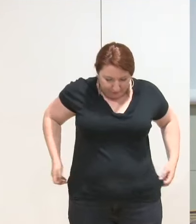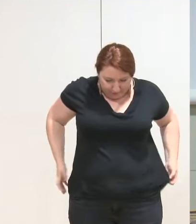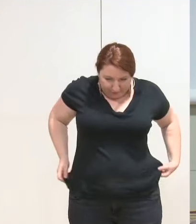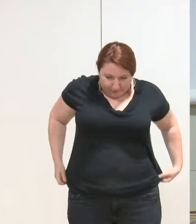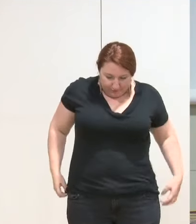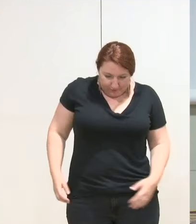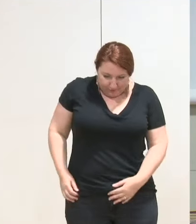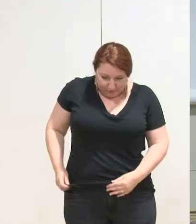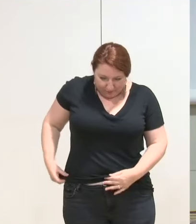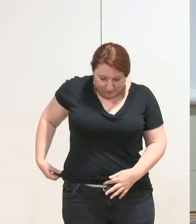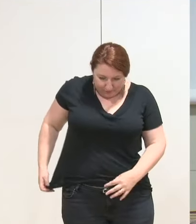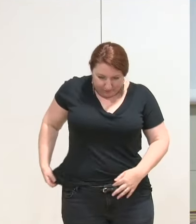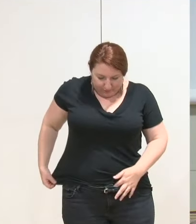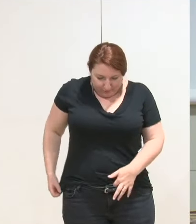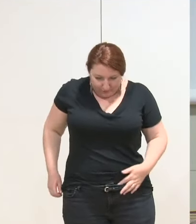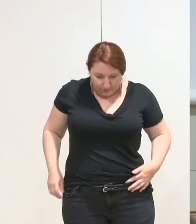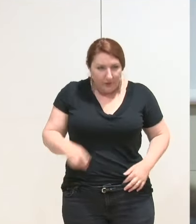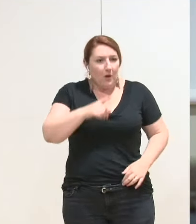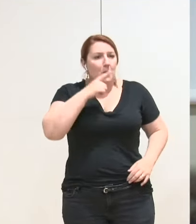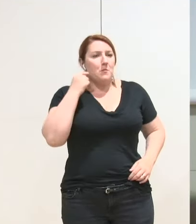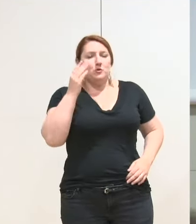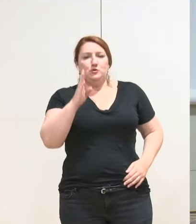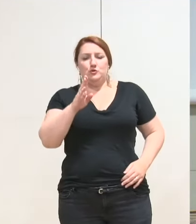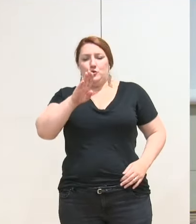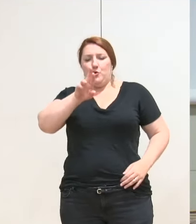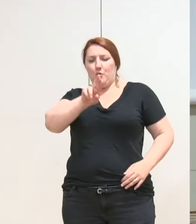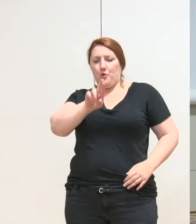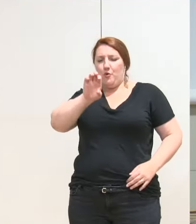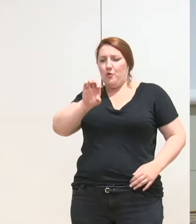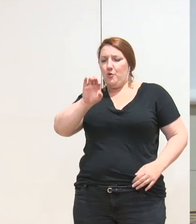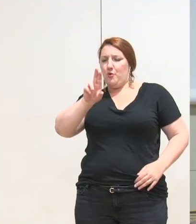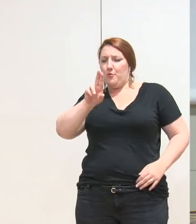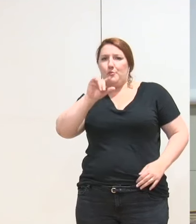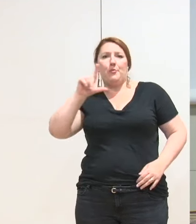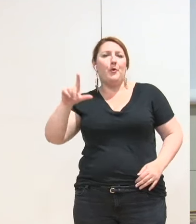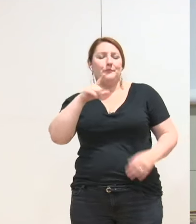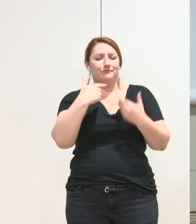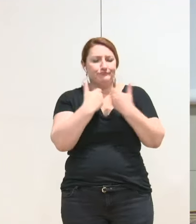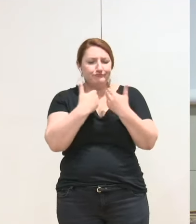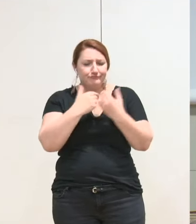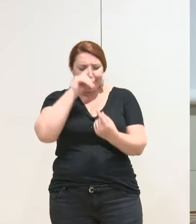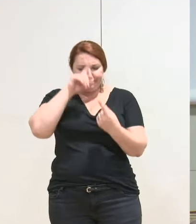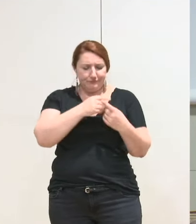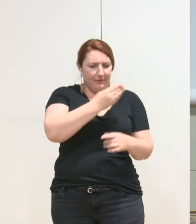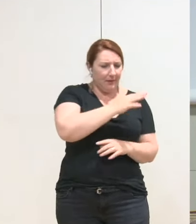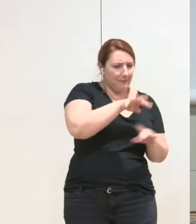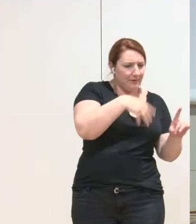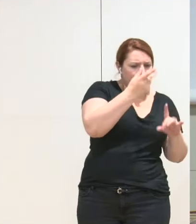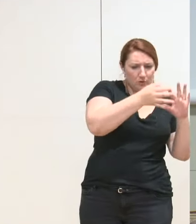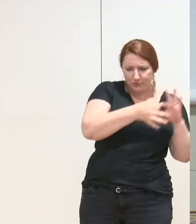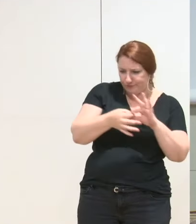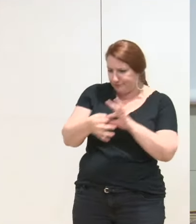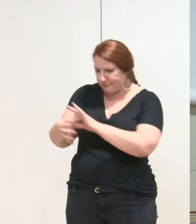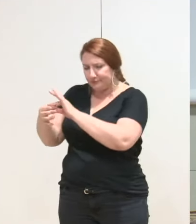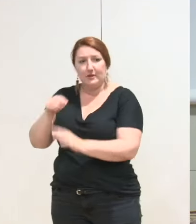entre le M14 et notre document concernant le compte administratif vous trouverez les réponses à vos